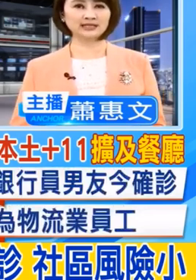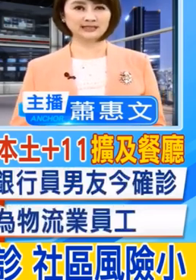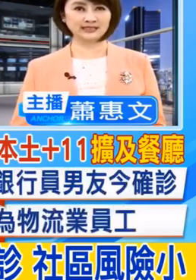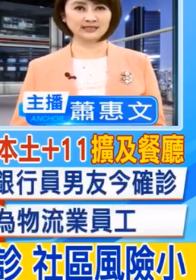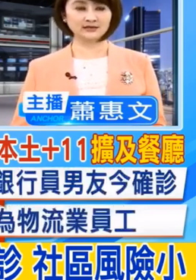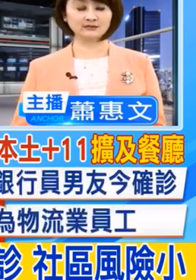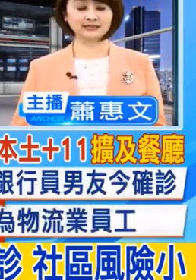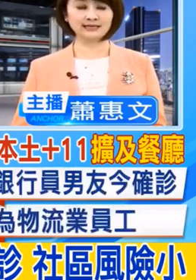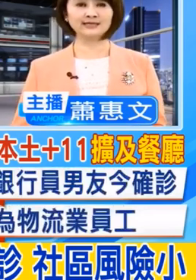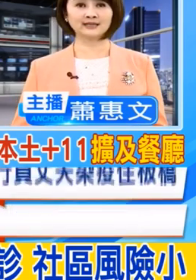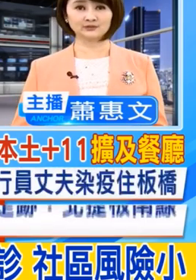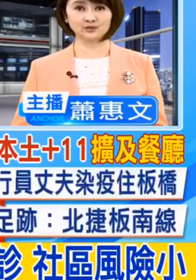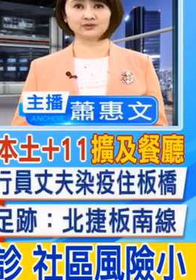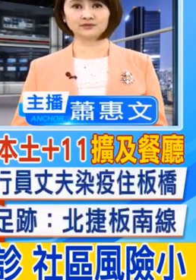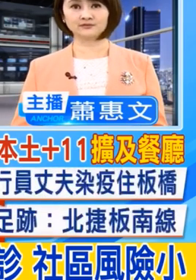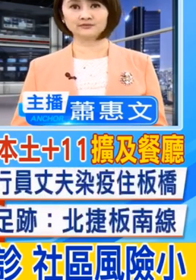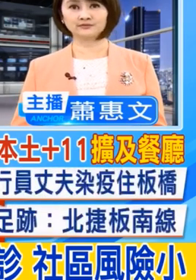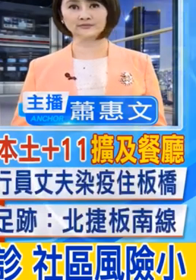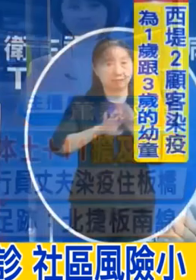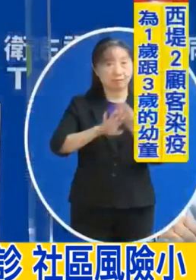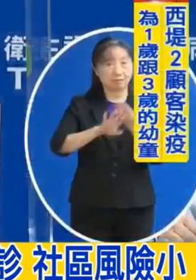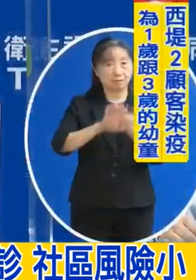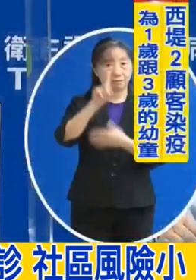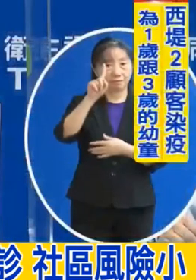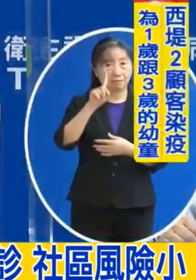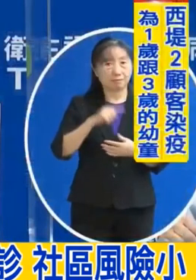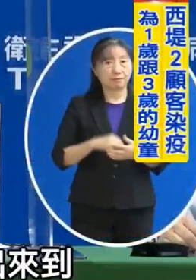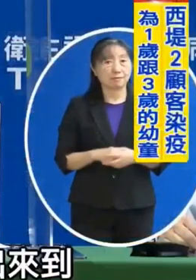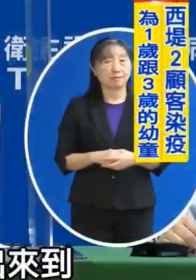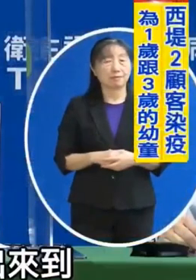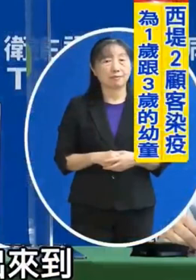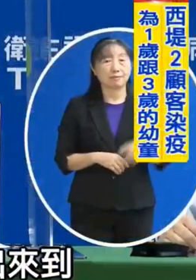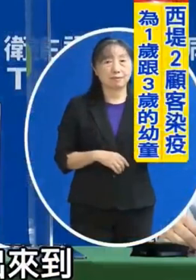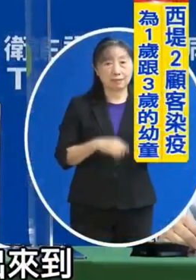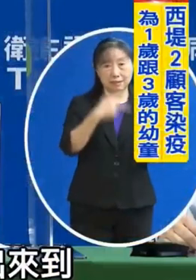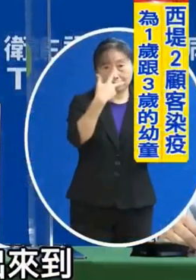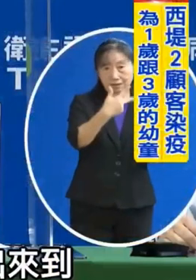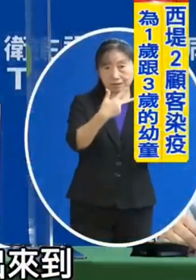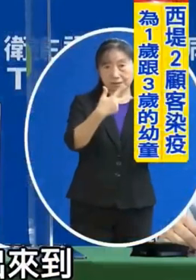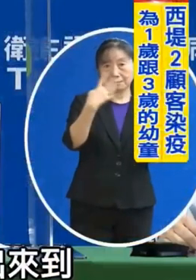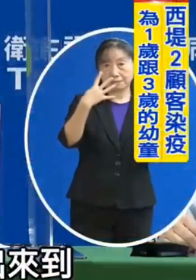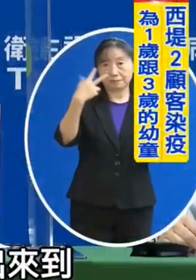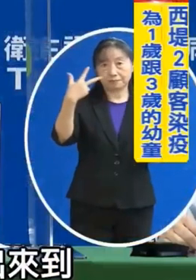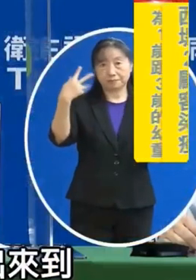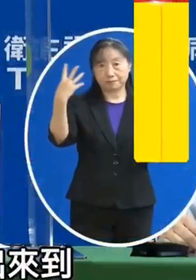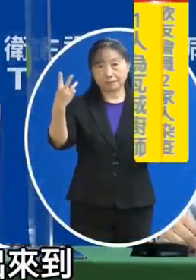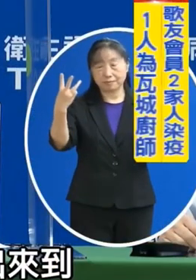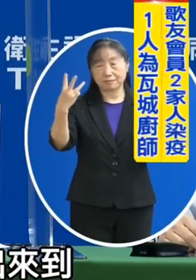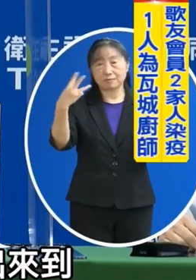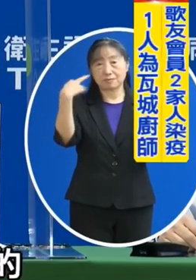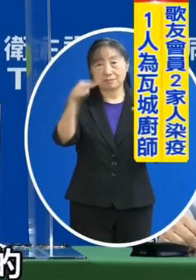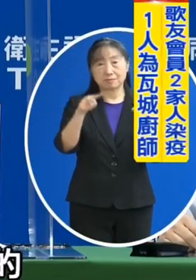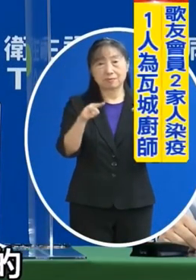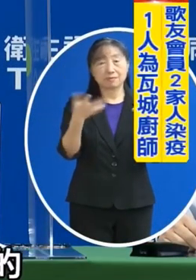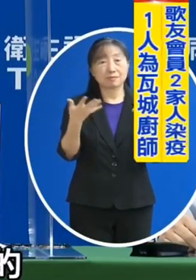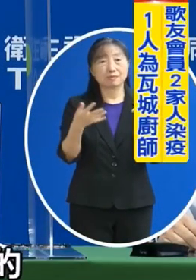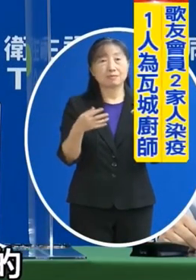中已经累计有三家人确诊。 从这17473所衍生出来，大家知